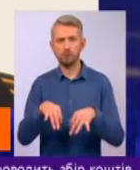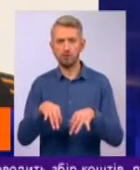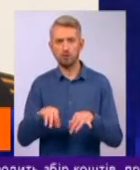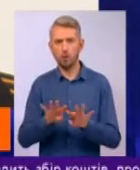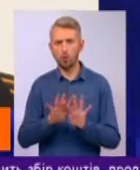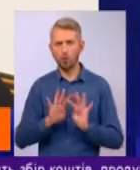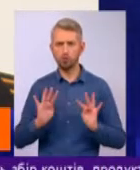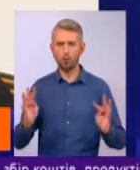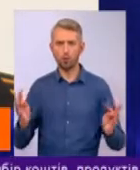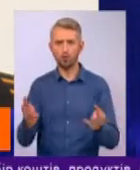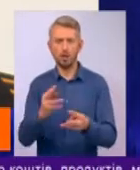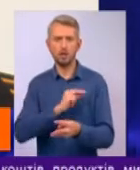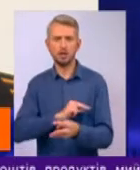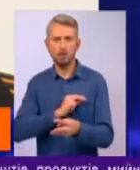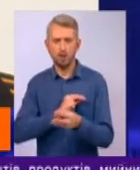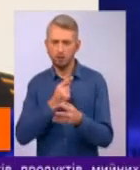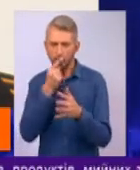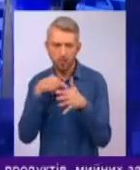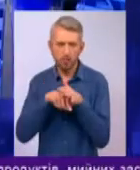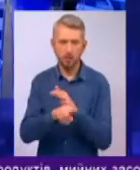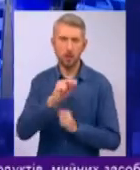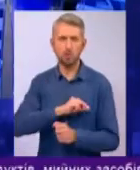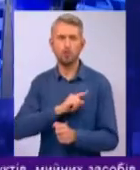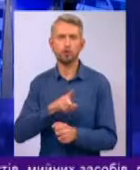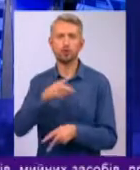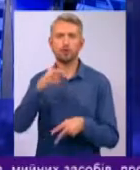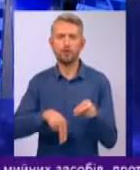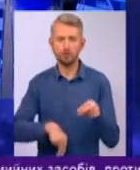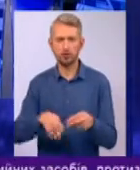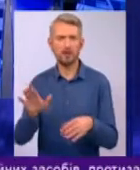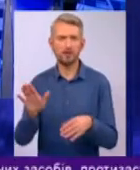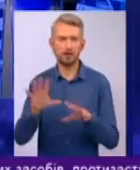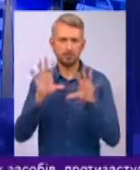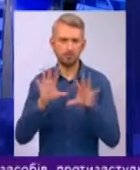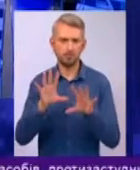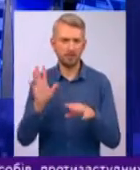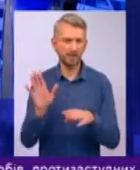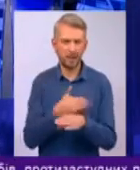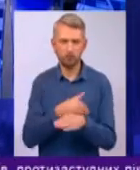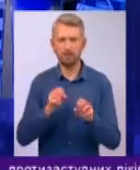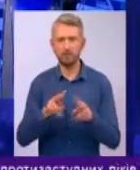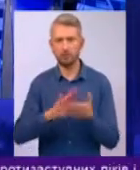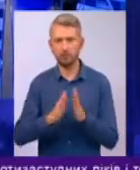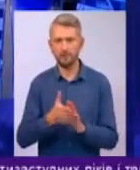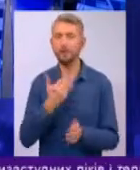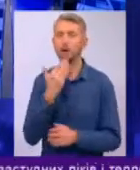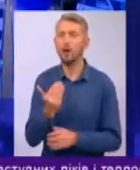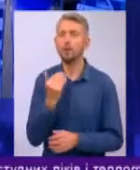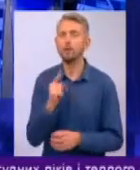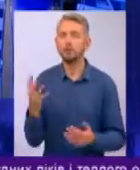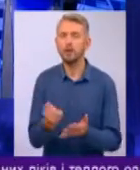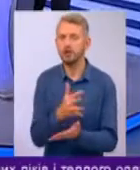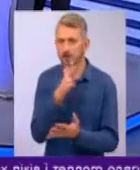Тобто тривають інтенсивні роботи для того, щоб завершити ліквідацію надзвичайної ситуації. Олександре, дуже дякуємо вам за те, що знайшли